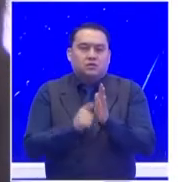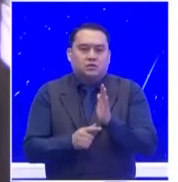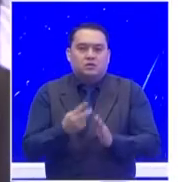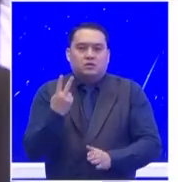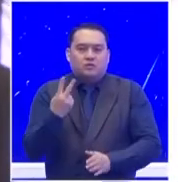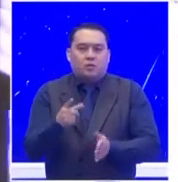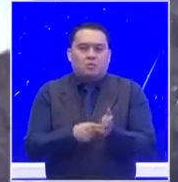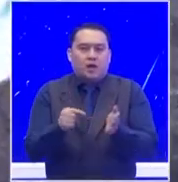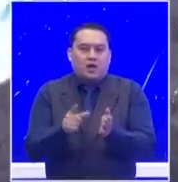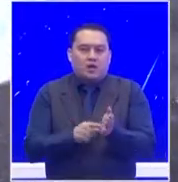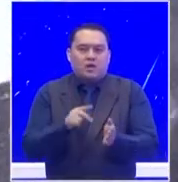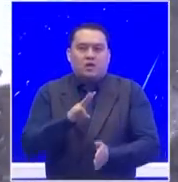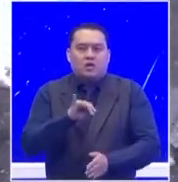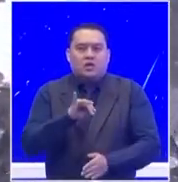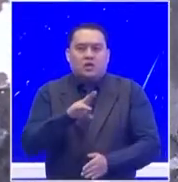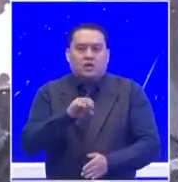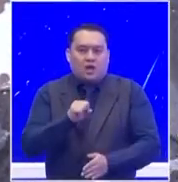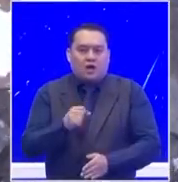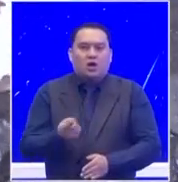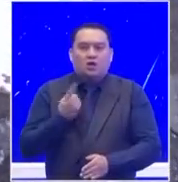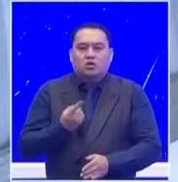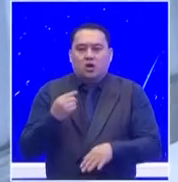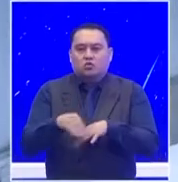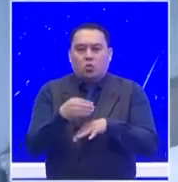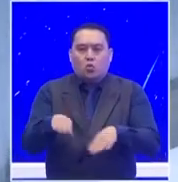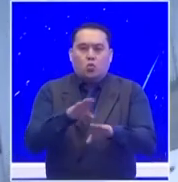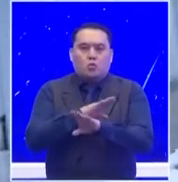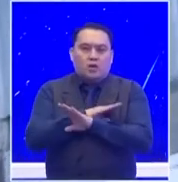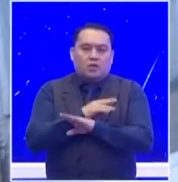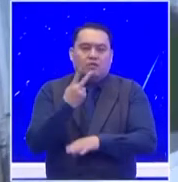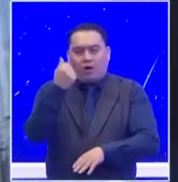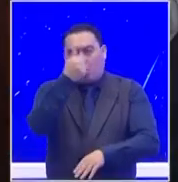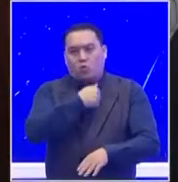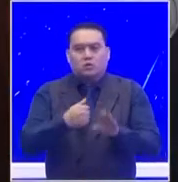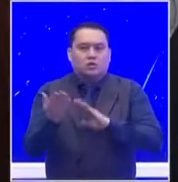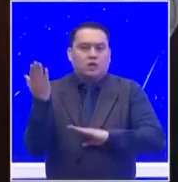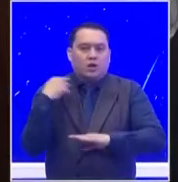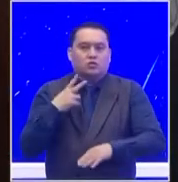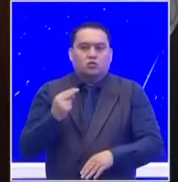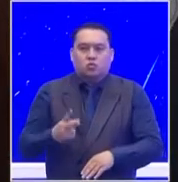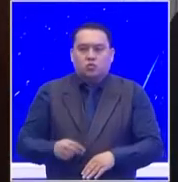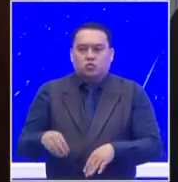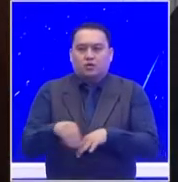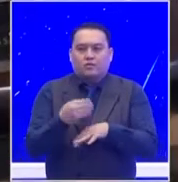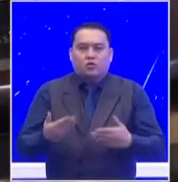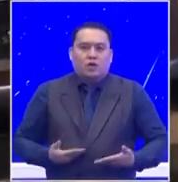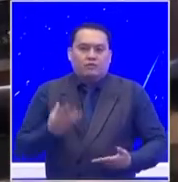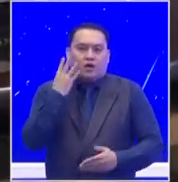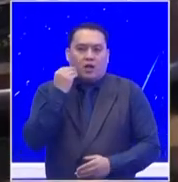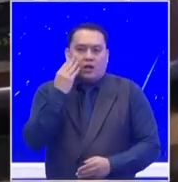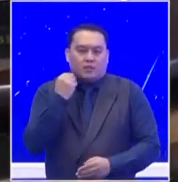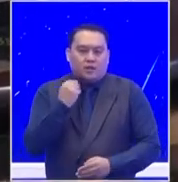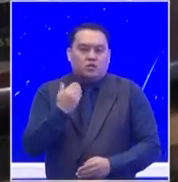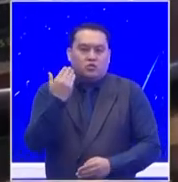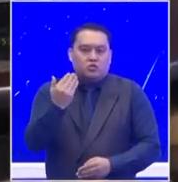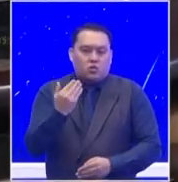72-летняя пенсионерка Нина Никифорова живет одна. Супруг ушел из жизни 2 года назад. Дочь живет в Алматы. Все дела по дому